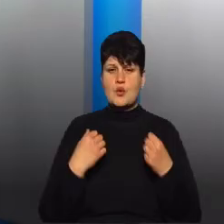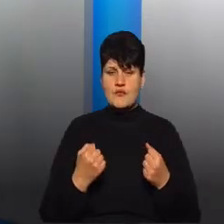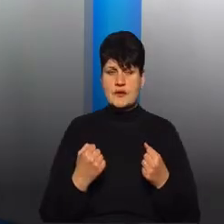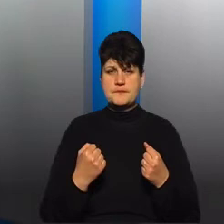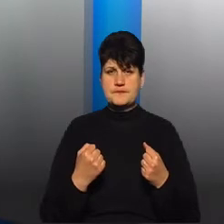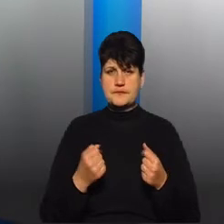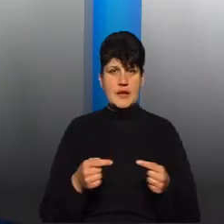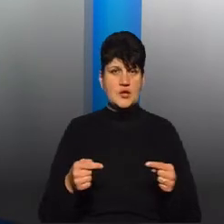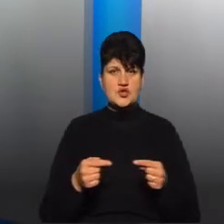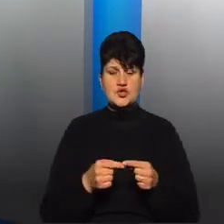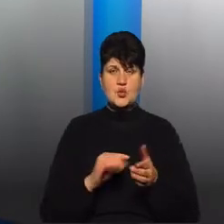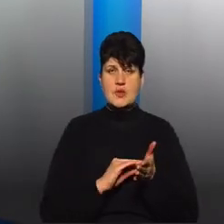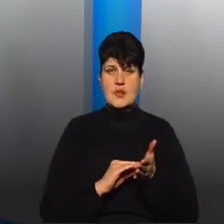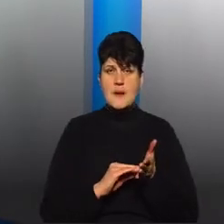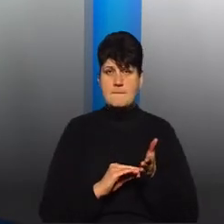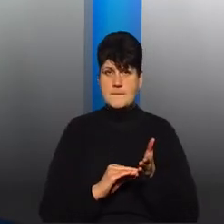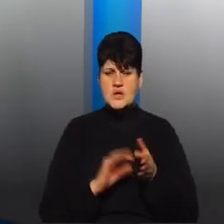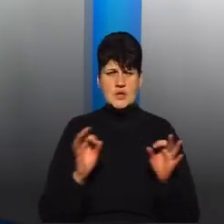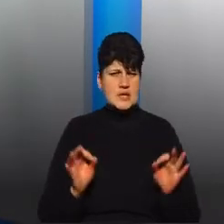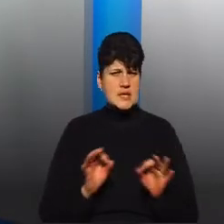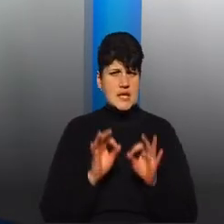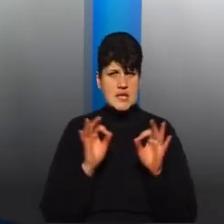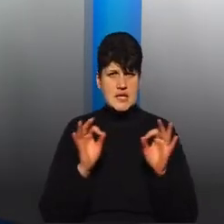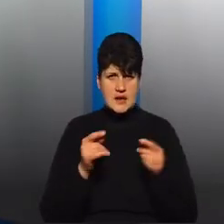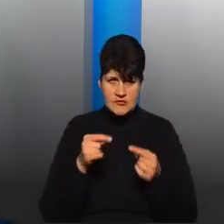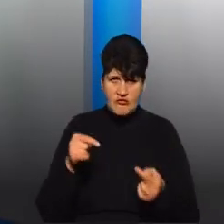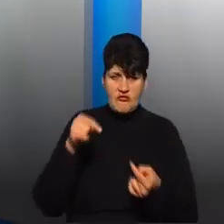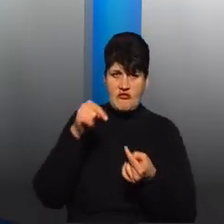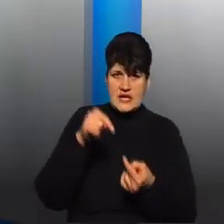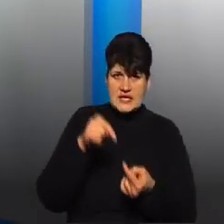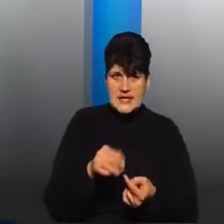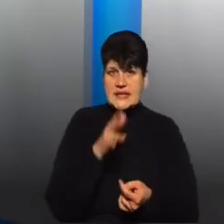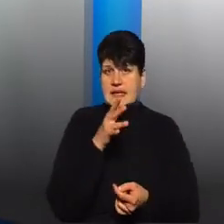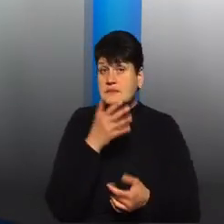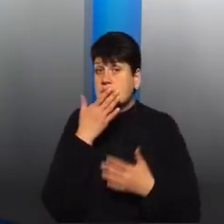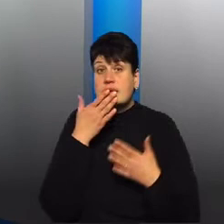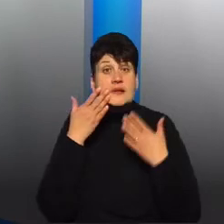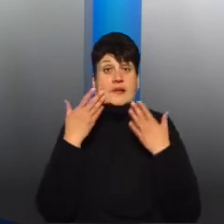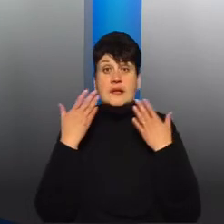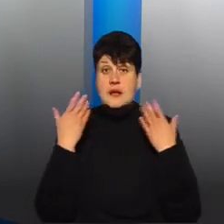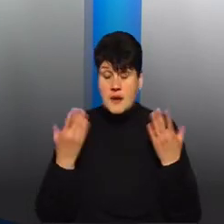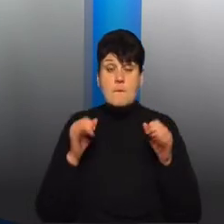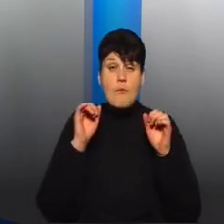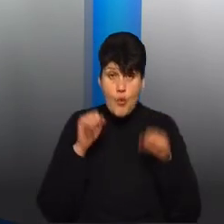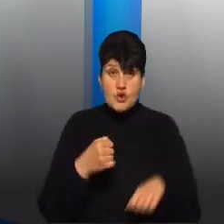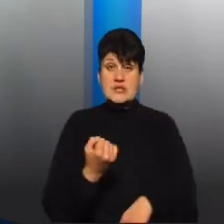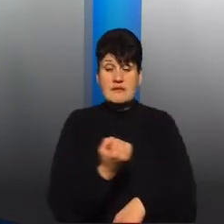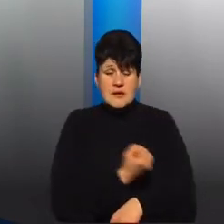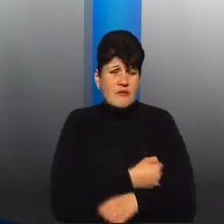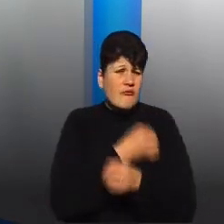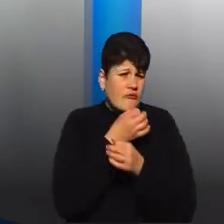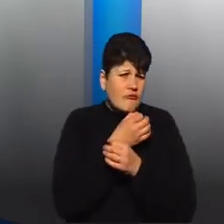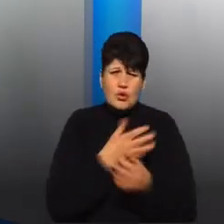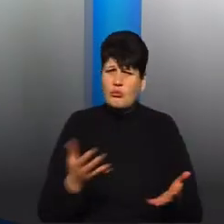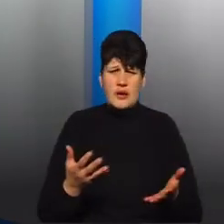що ніяких визначених термінів не існує. Тобто можна вакцинуватися в любий триместр